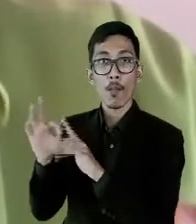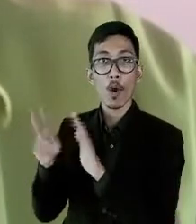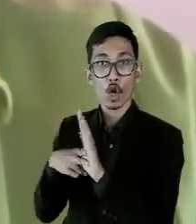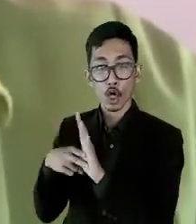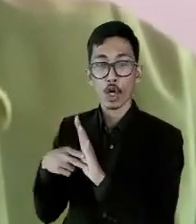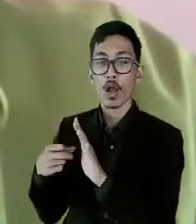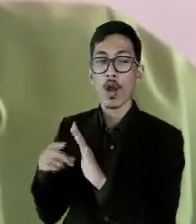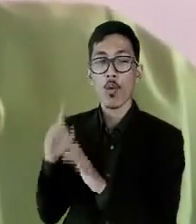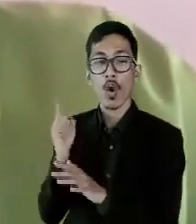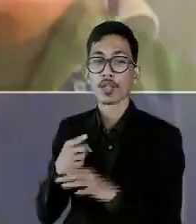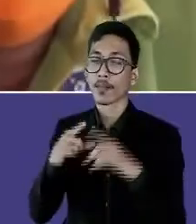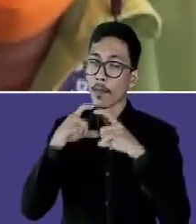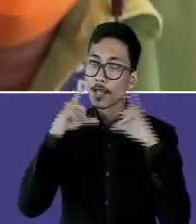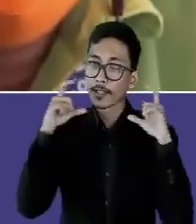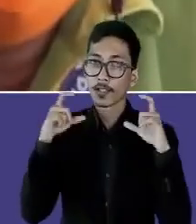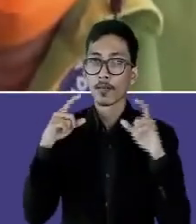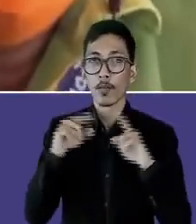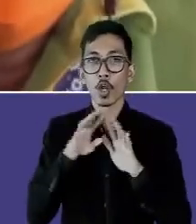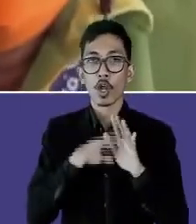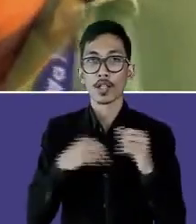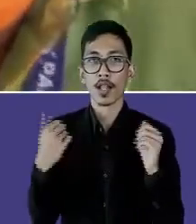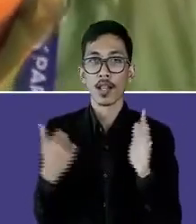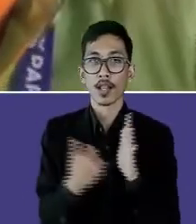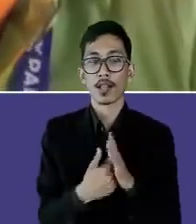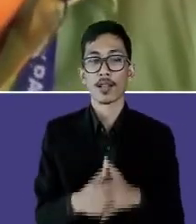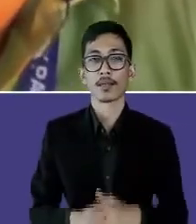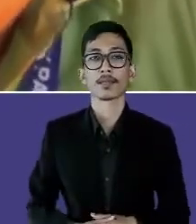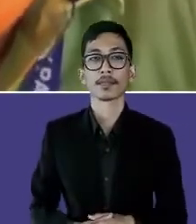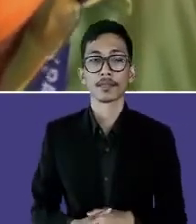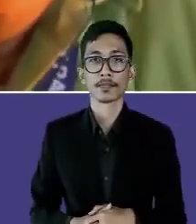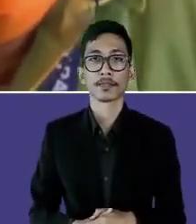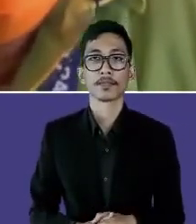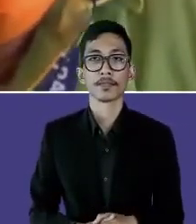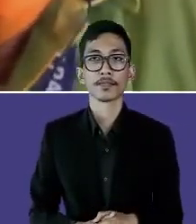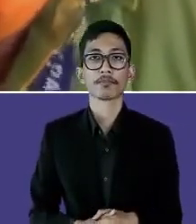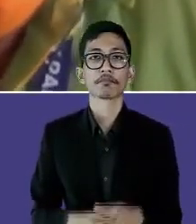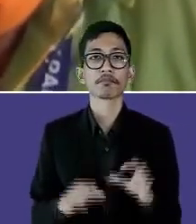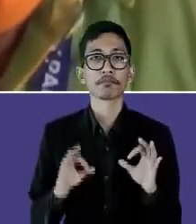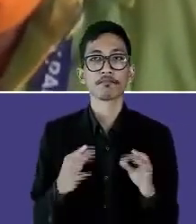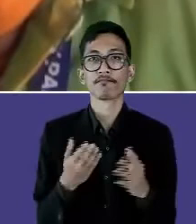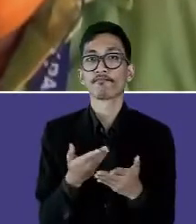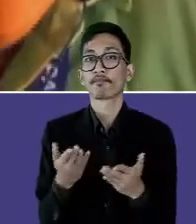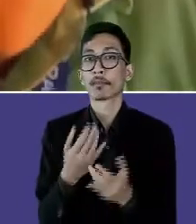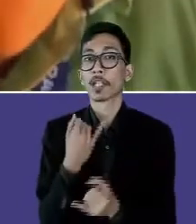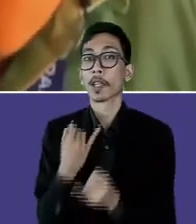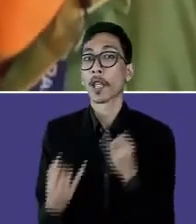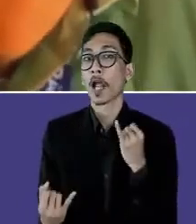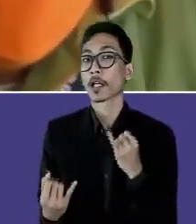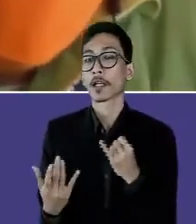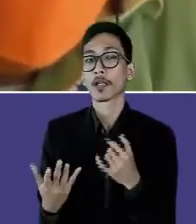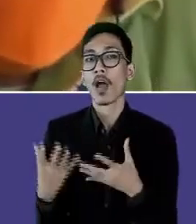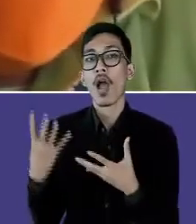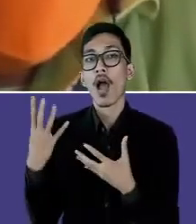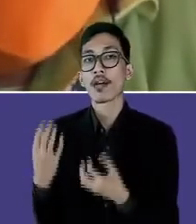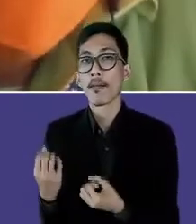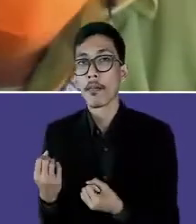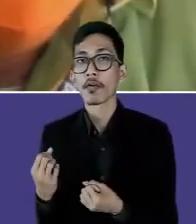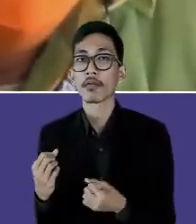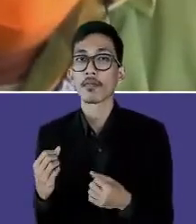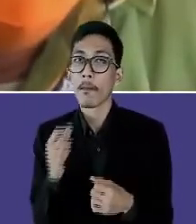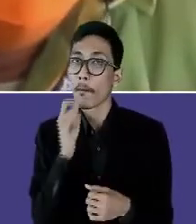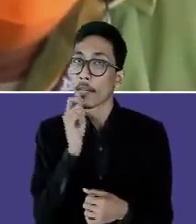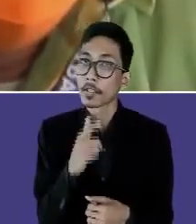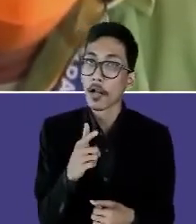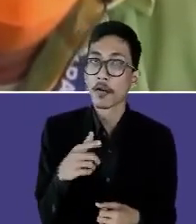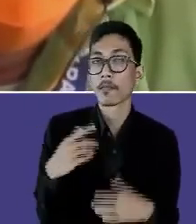sampaikan. Terima kasih. Baik Pak Lilis. Terakhir Pak Lilis, harapan dan mungkin ada yang ingin disampaikan di dalam konteks